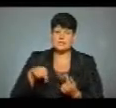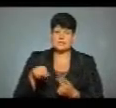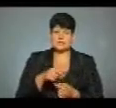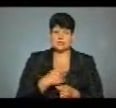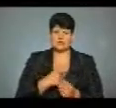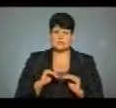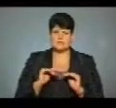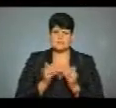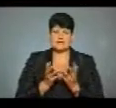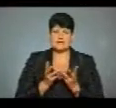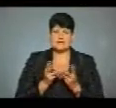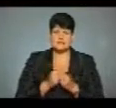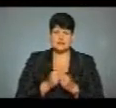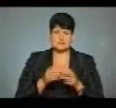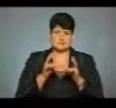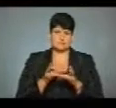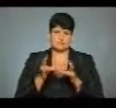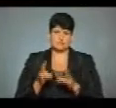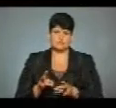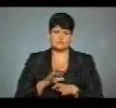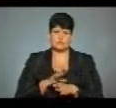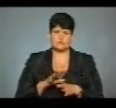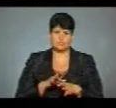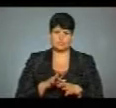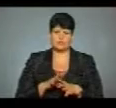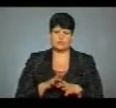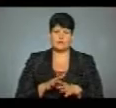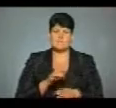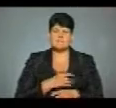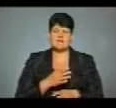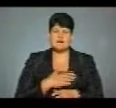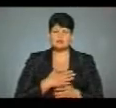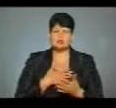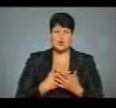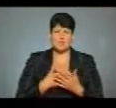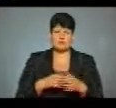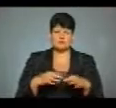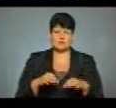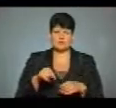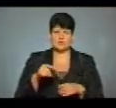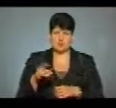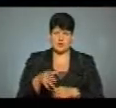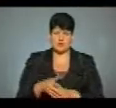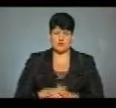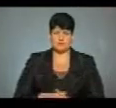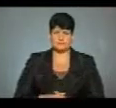хочуть зменшити кількість автопригод та уникнути скупчення приватного і громадського транспорту у цьому районі.